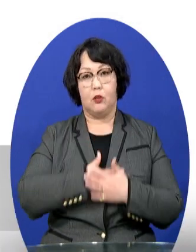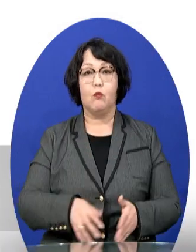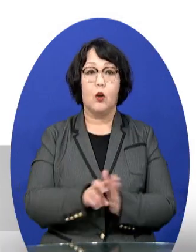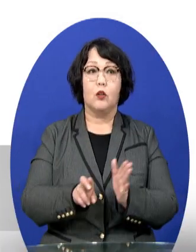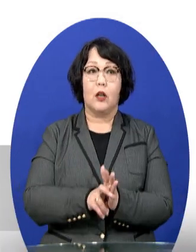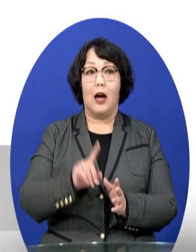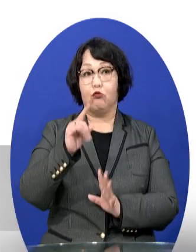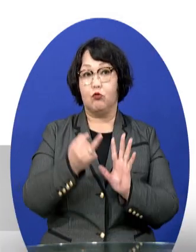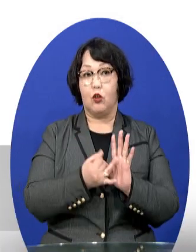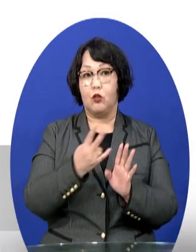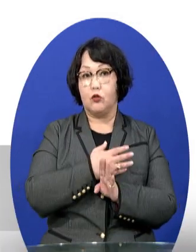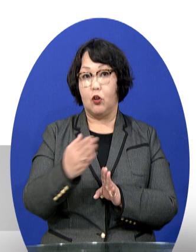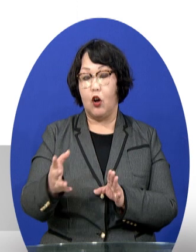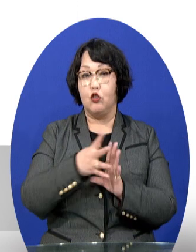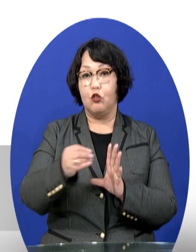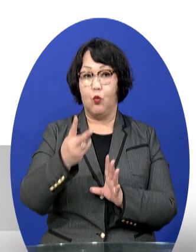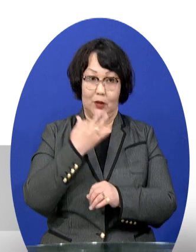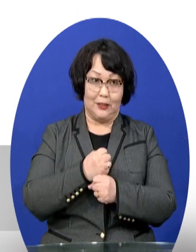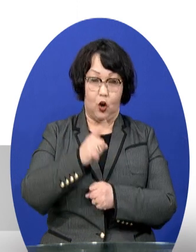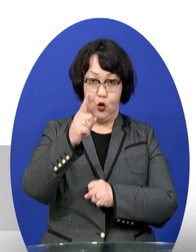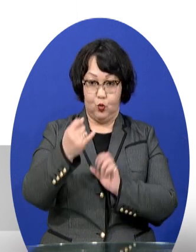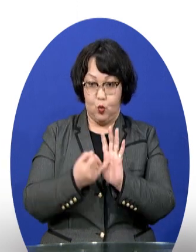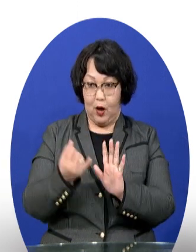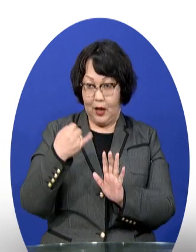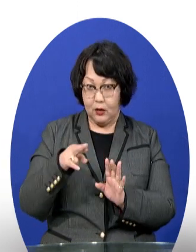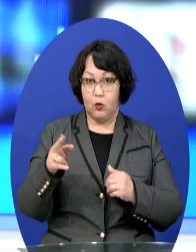17-ноос эхлэн нөлөөллийн аян 26-ны өдрийг хүртэл үргэлжлэж хэлнэ.